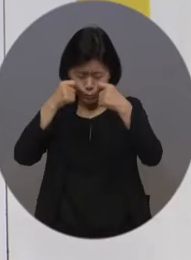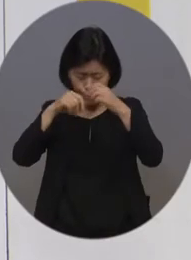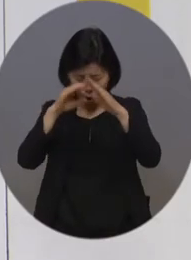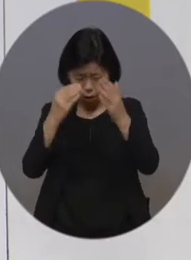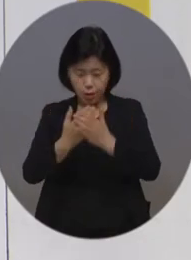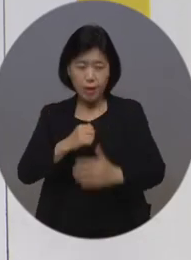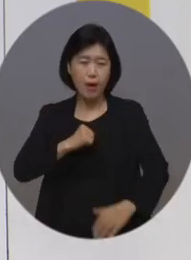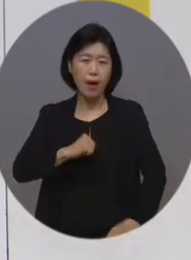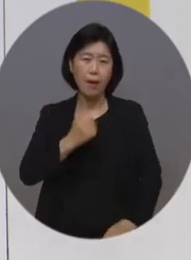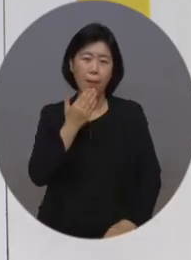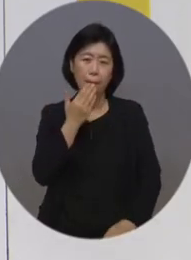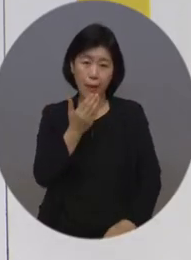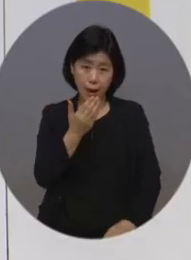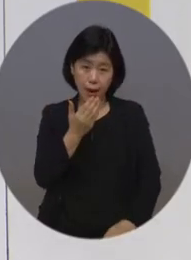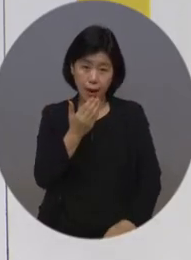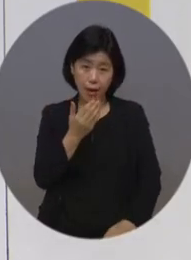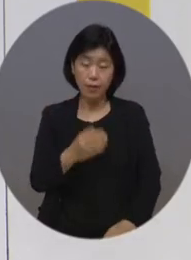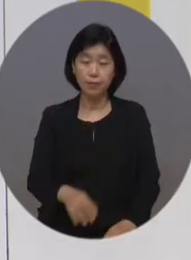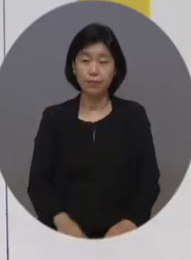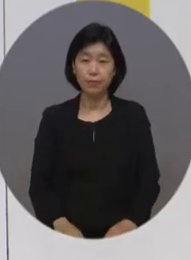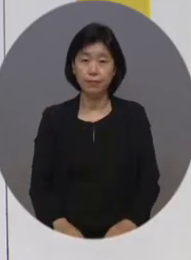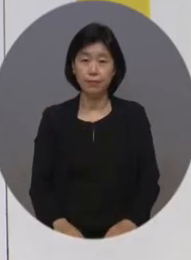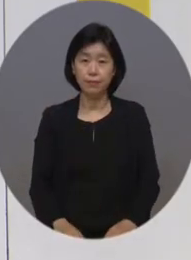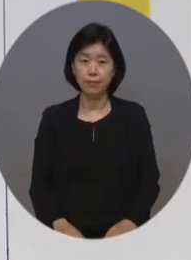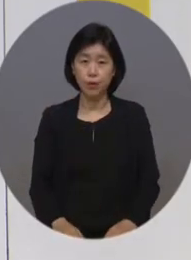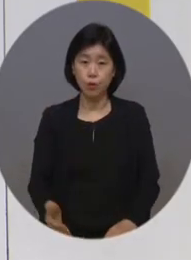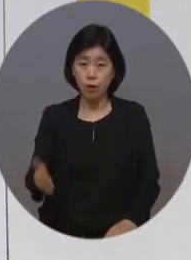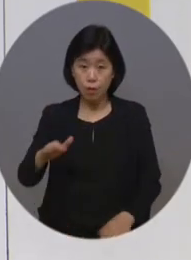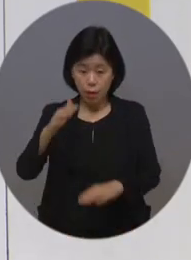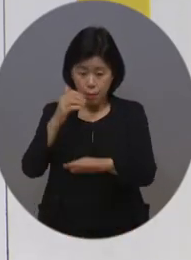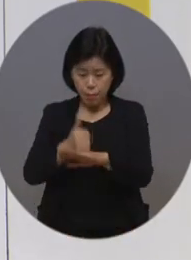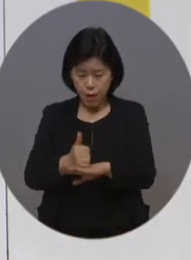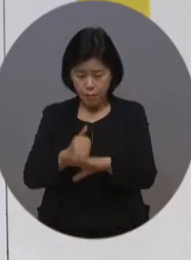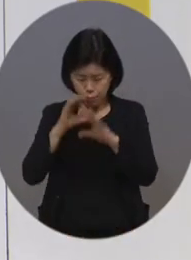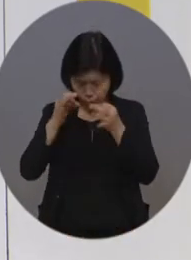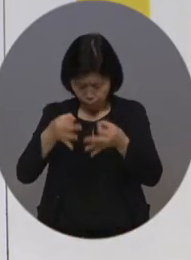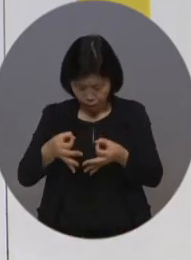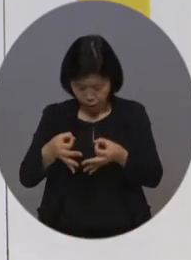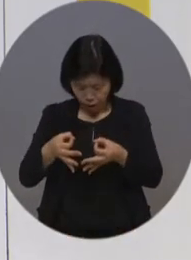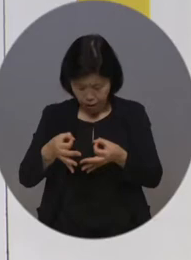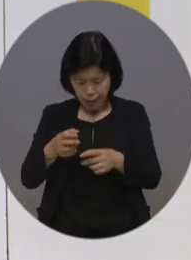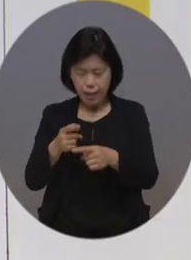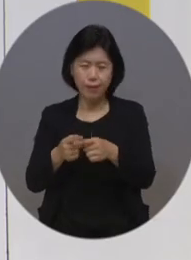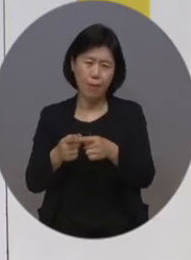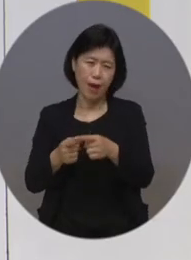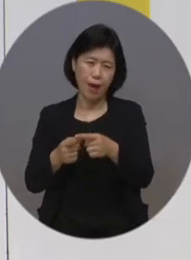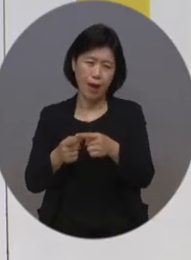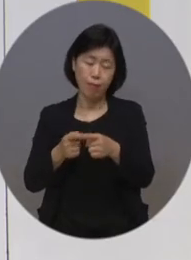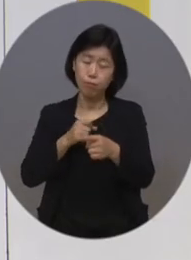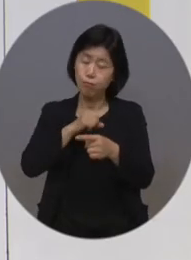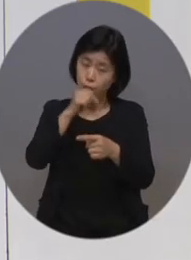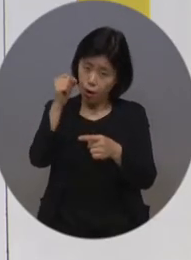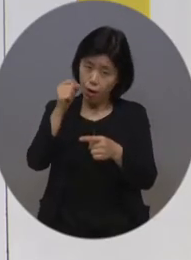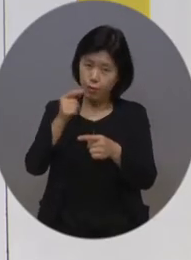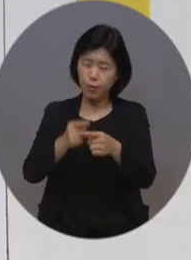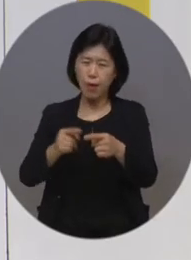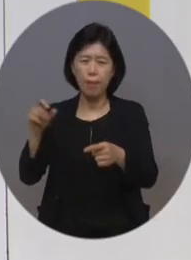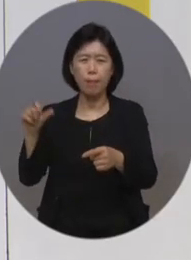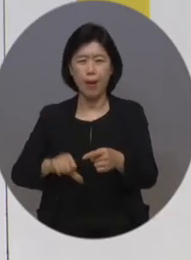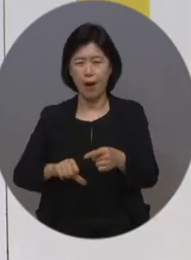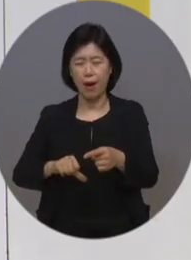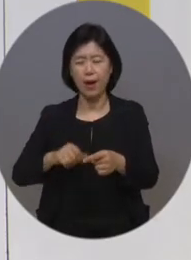다쳤는데 어떻게 보면 절반의 성공을 했지만 4 또 절반의 실패를 한 거죠 그래서